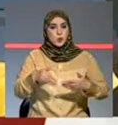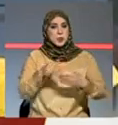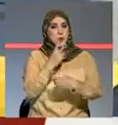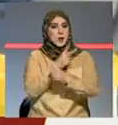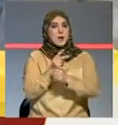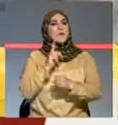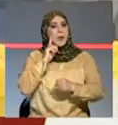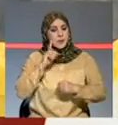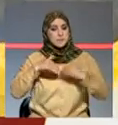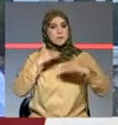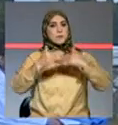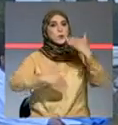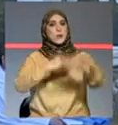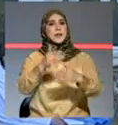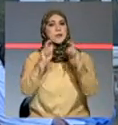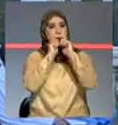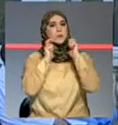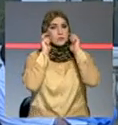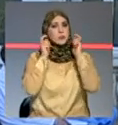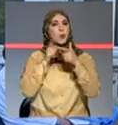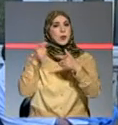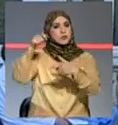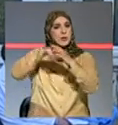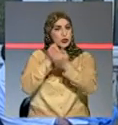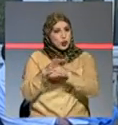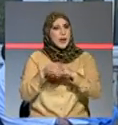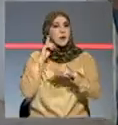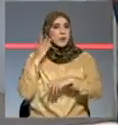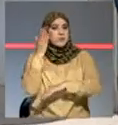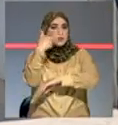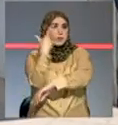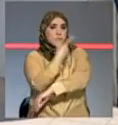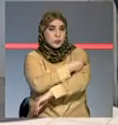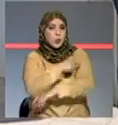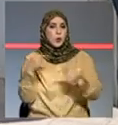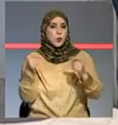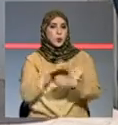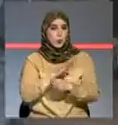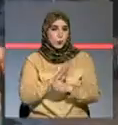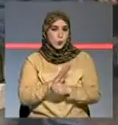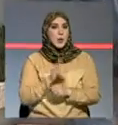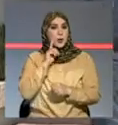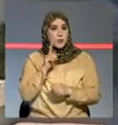يفرض مواصلة الالتزام بالإجراءات الوقائية والإقبال بكثافة على التلقيح ضد فيروس كورونا لتطويق الوباء.